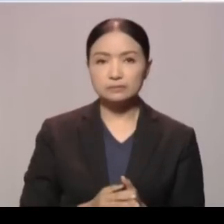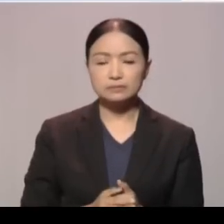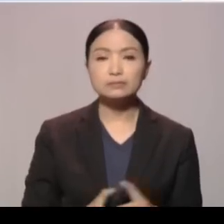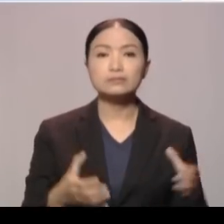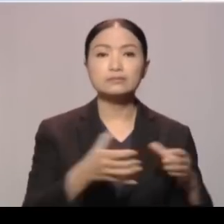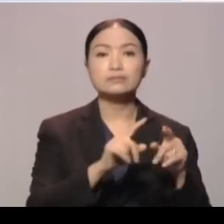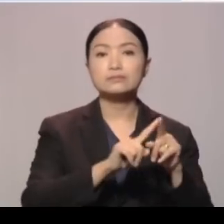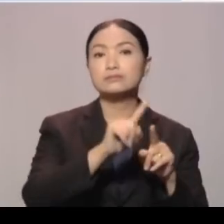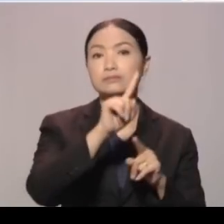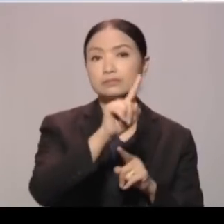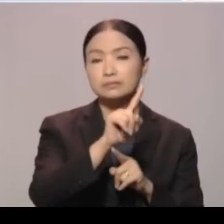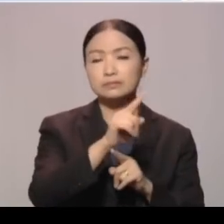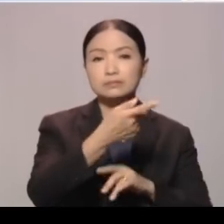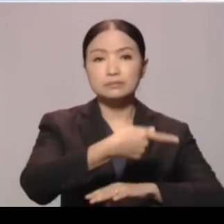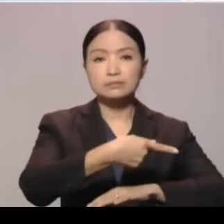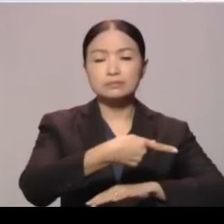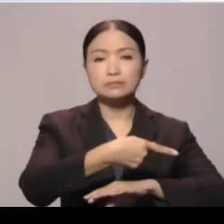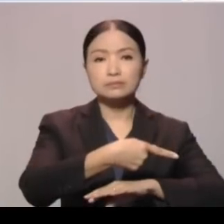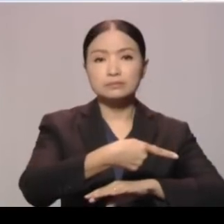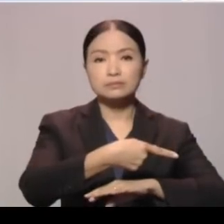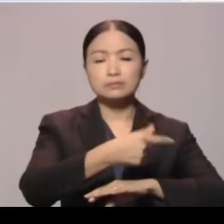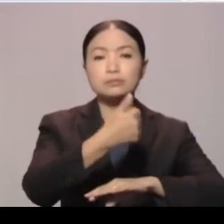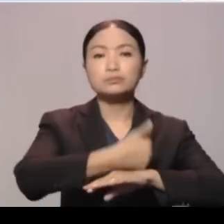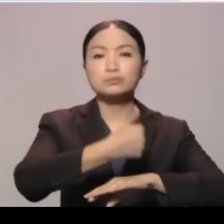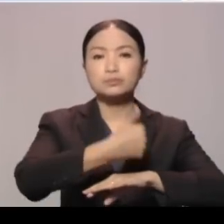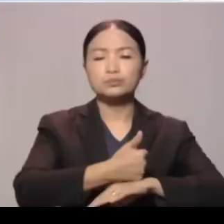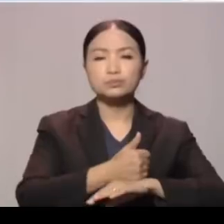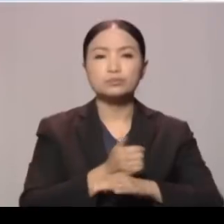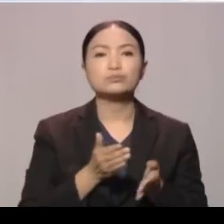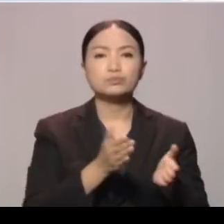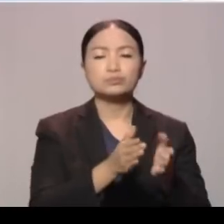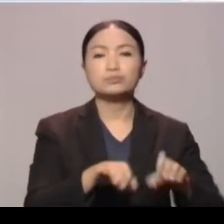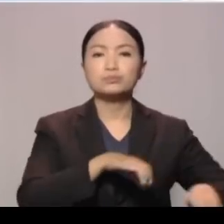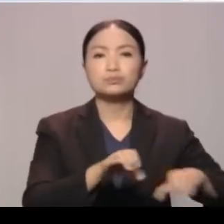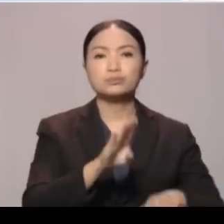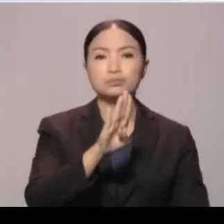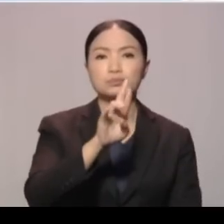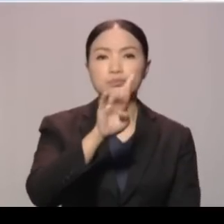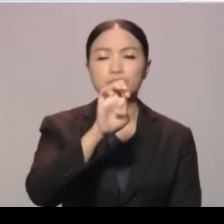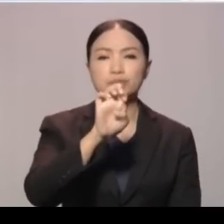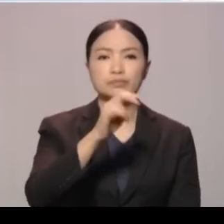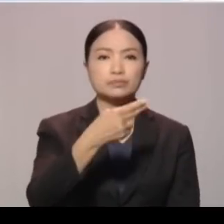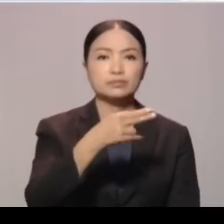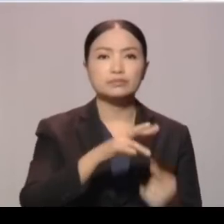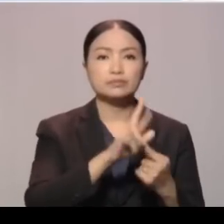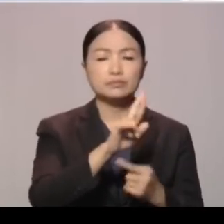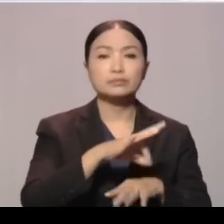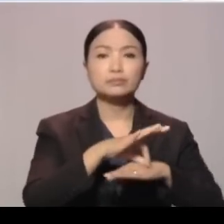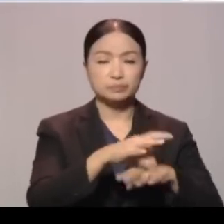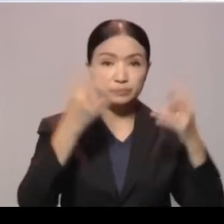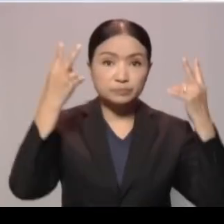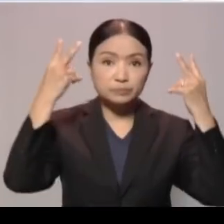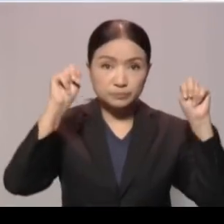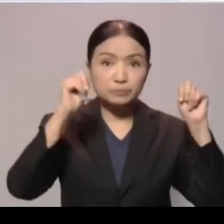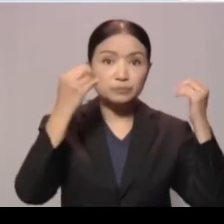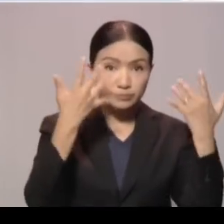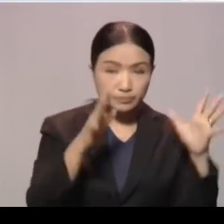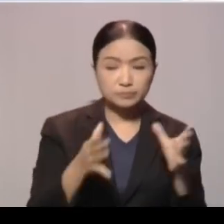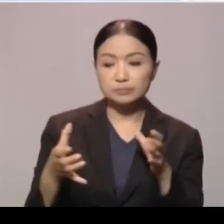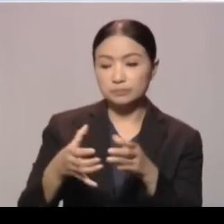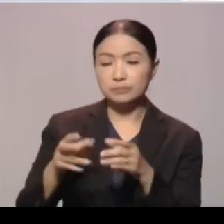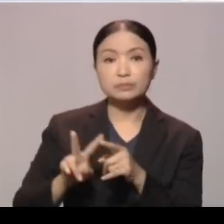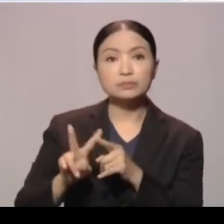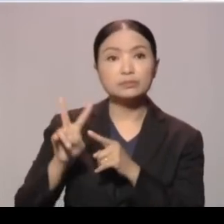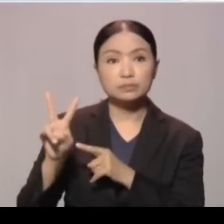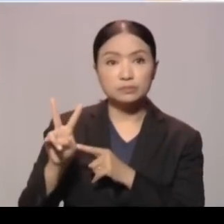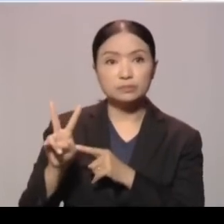ร รคอันดับหนึ่งได้ประธานได้ประมุขฝ่ายบริหารไปแล้วก็คือตำแหน่งนายกนะครับก็มีพรรคอันดับ2ก็มีสิท